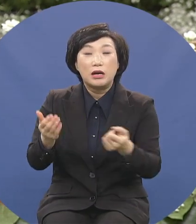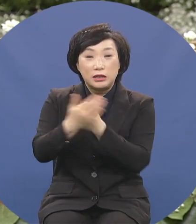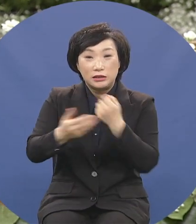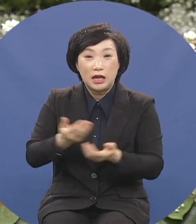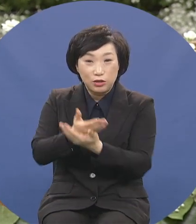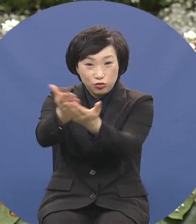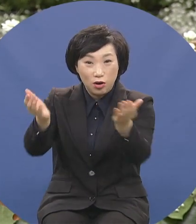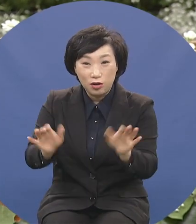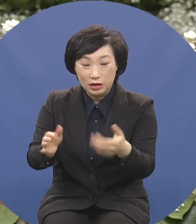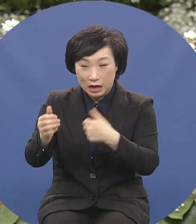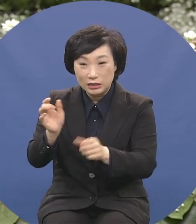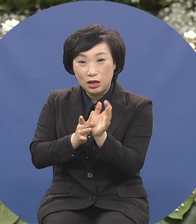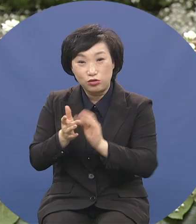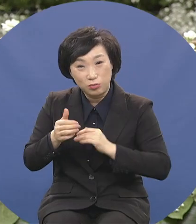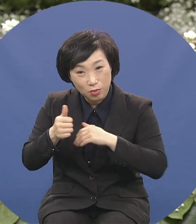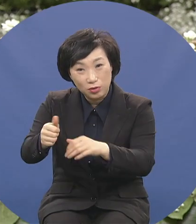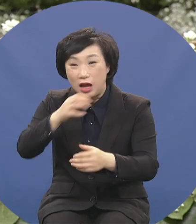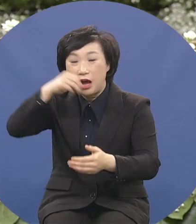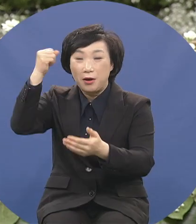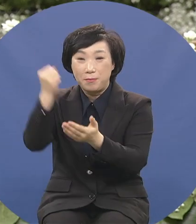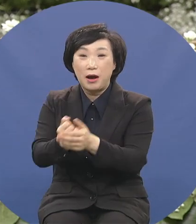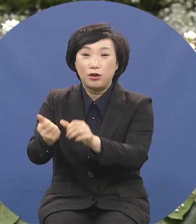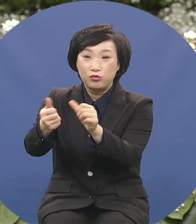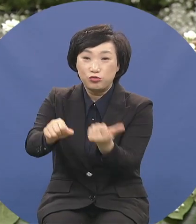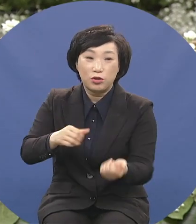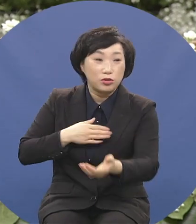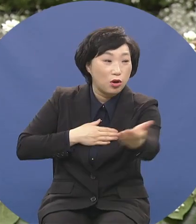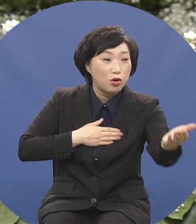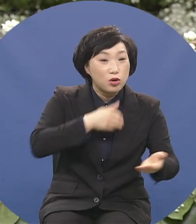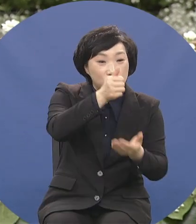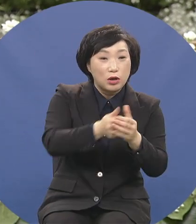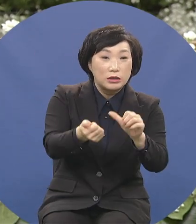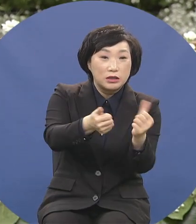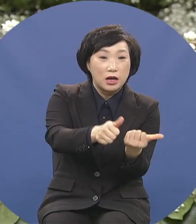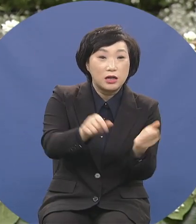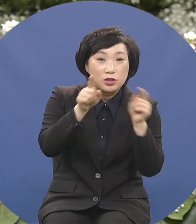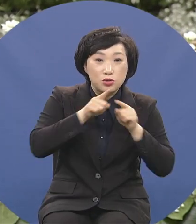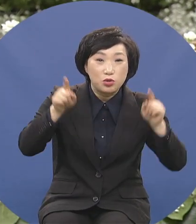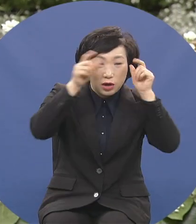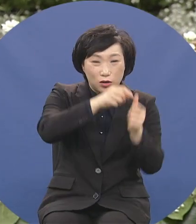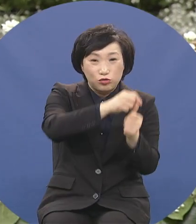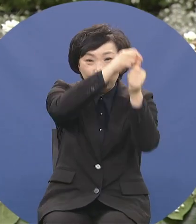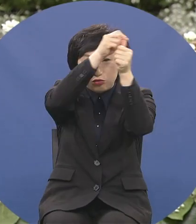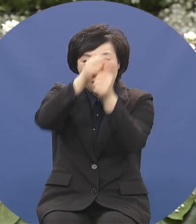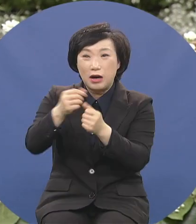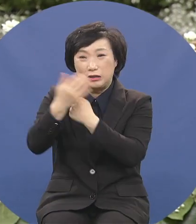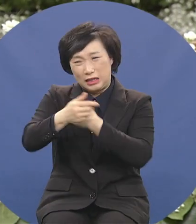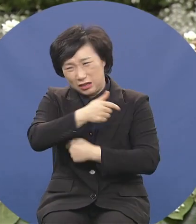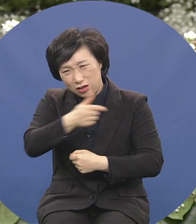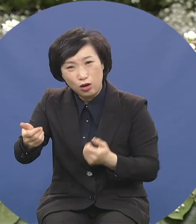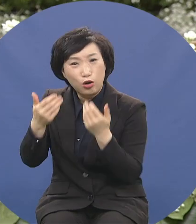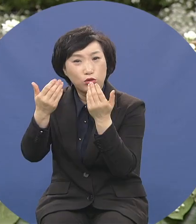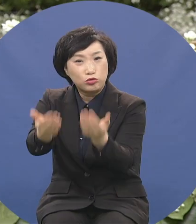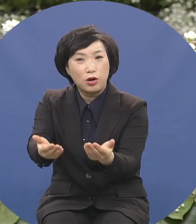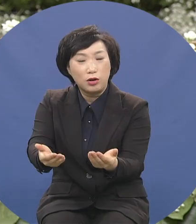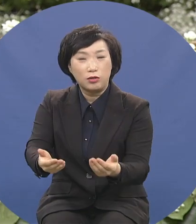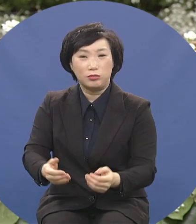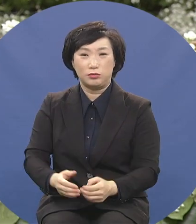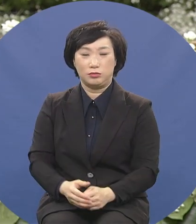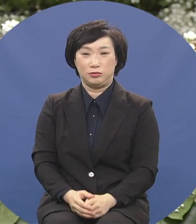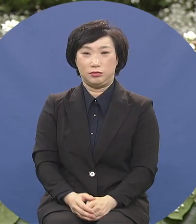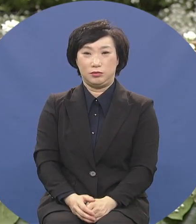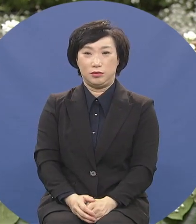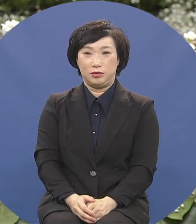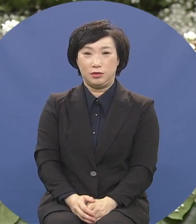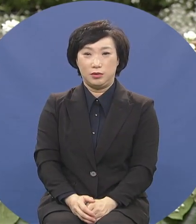베풀되 아들을 죽여서 죄와 사망과 지옥에서 구원하신 큰 은혜 너에게